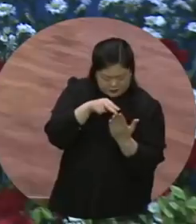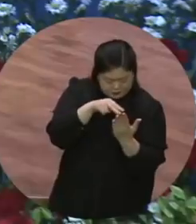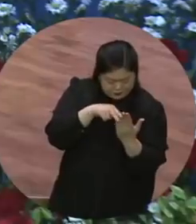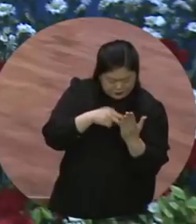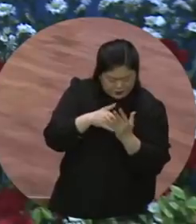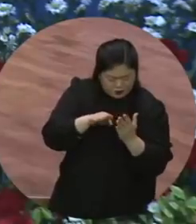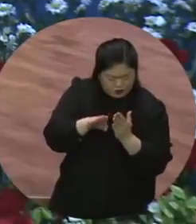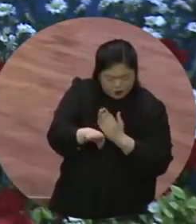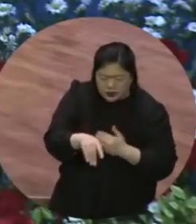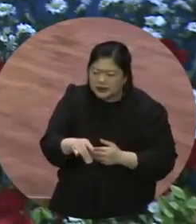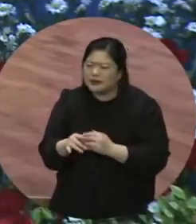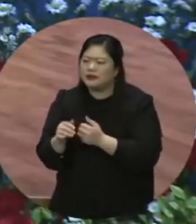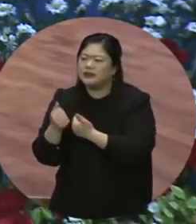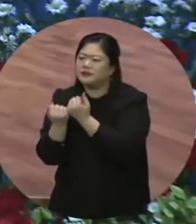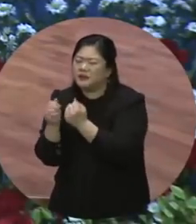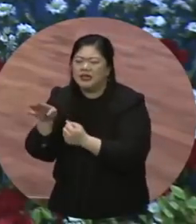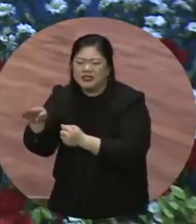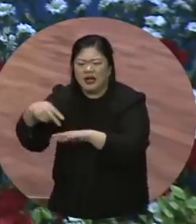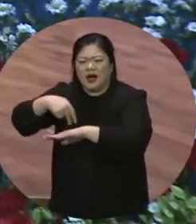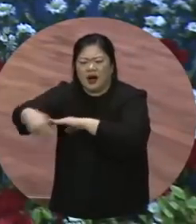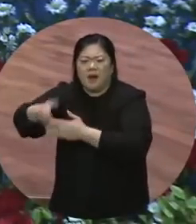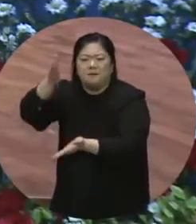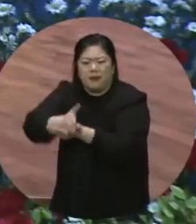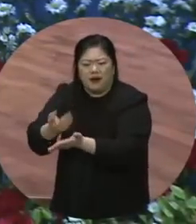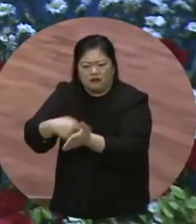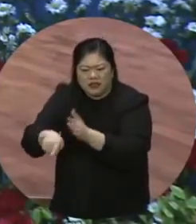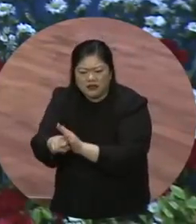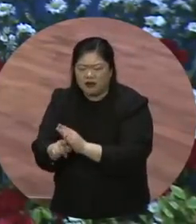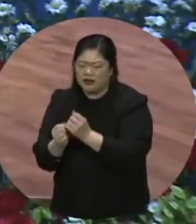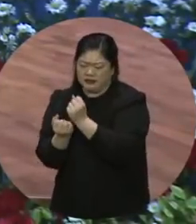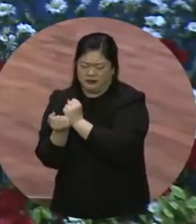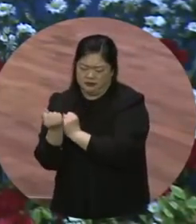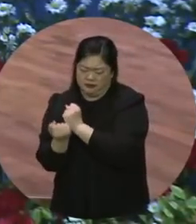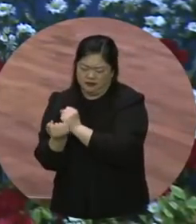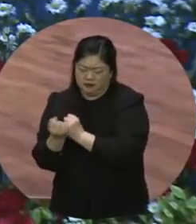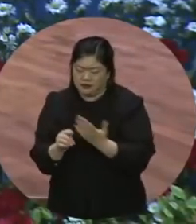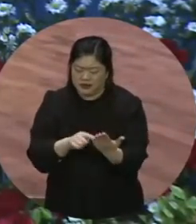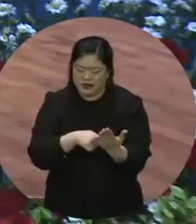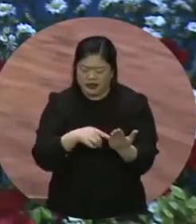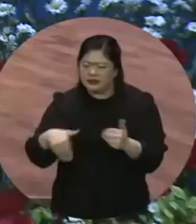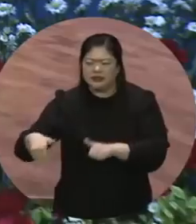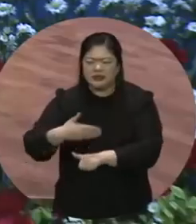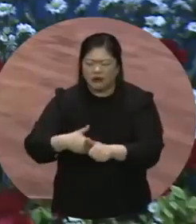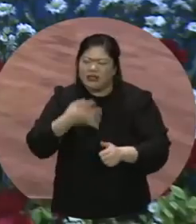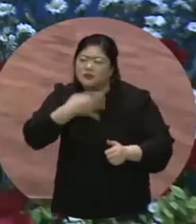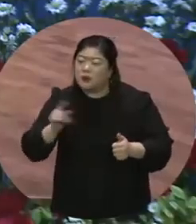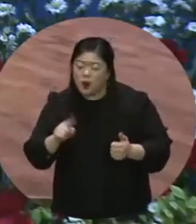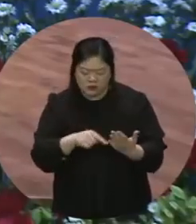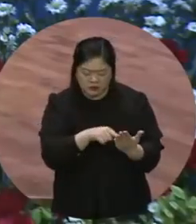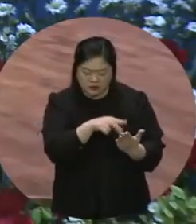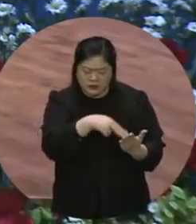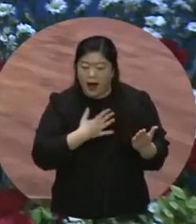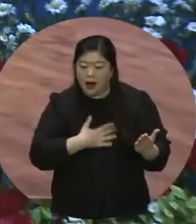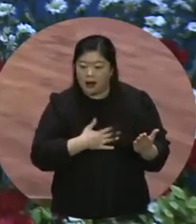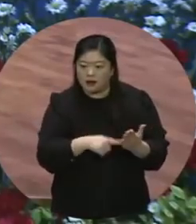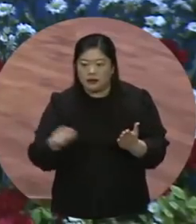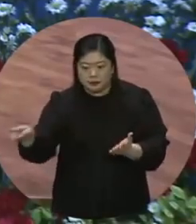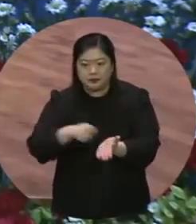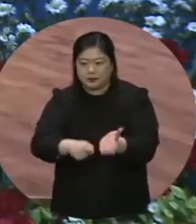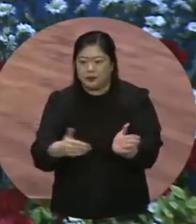극단적 선택을 하지 않도록 마음을 열어주면서 힘든 부분을